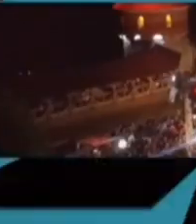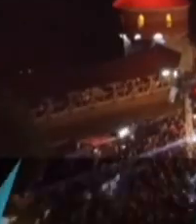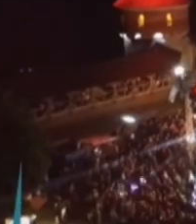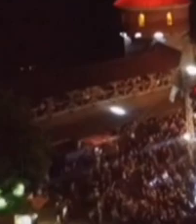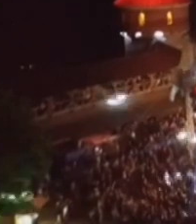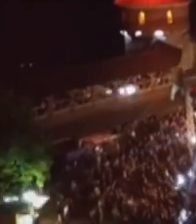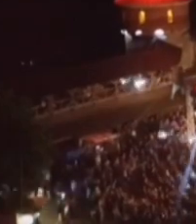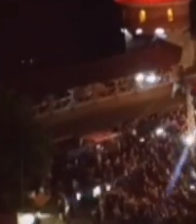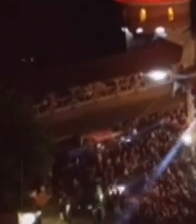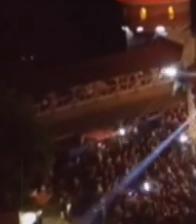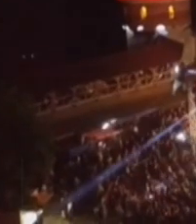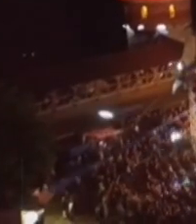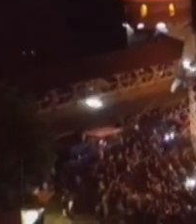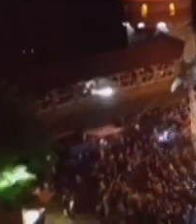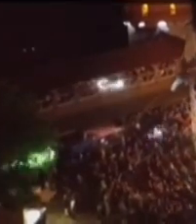Музика